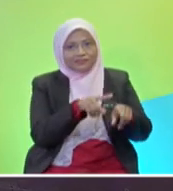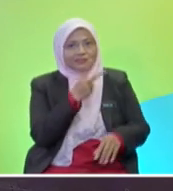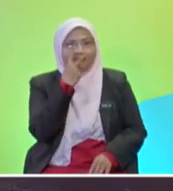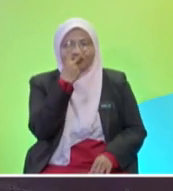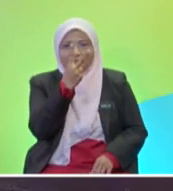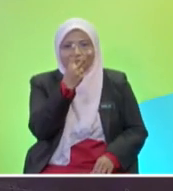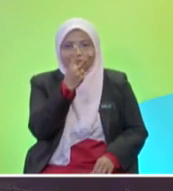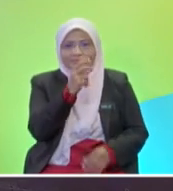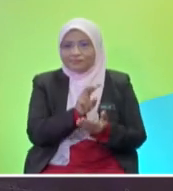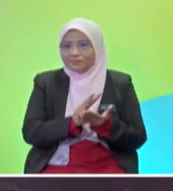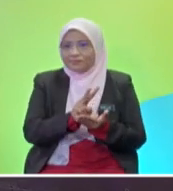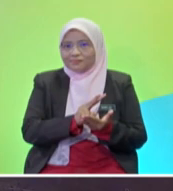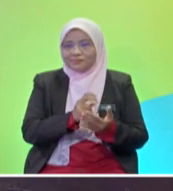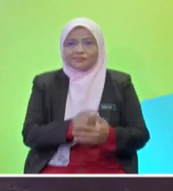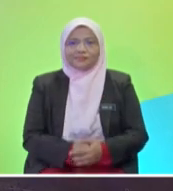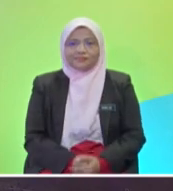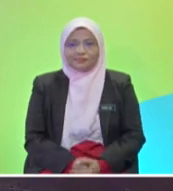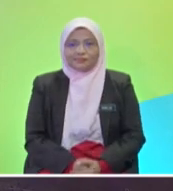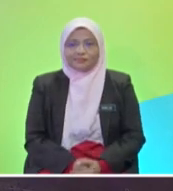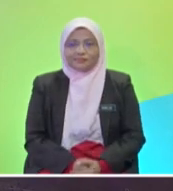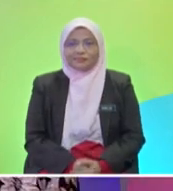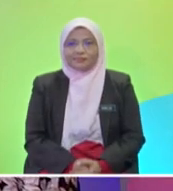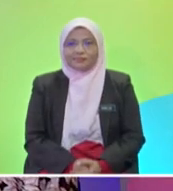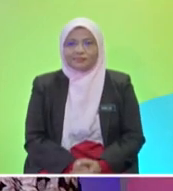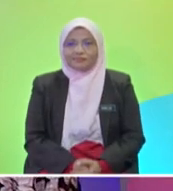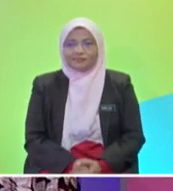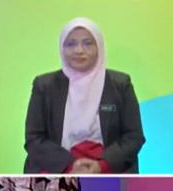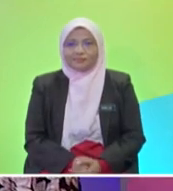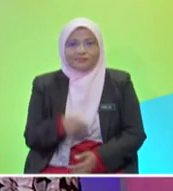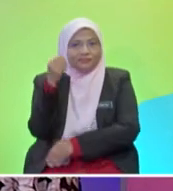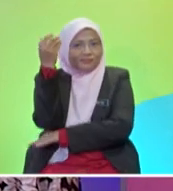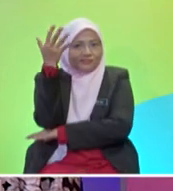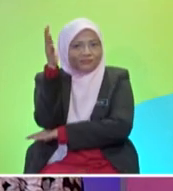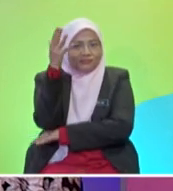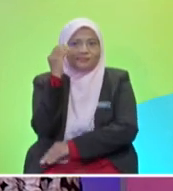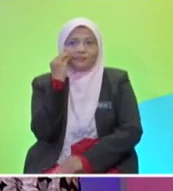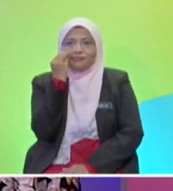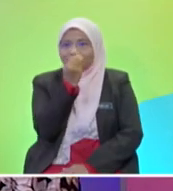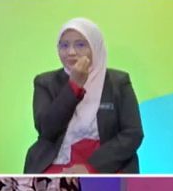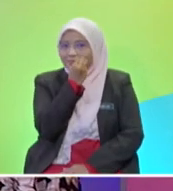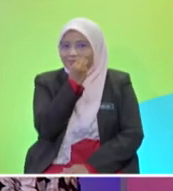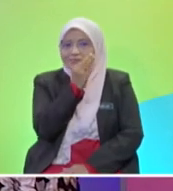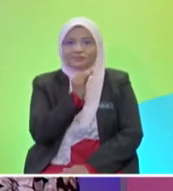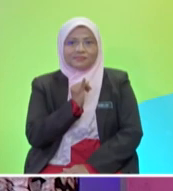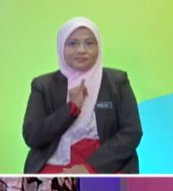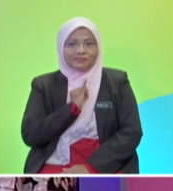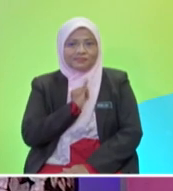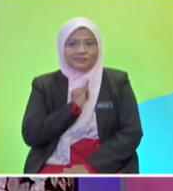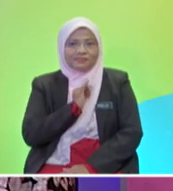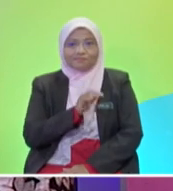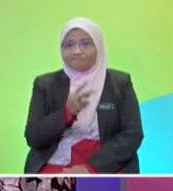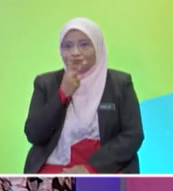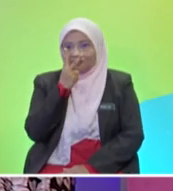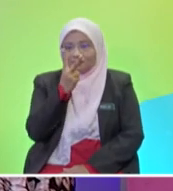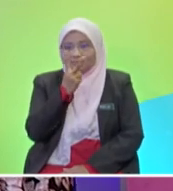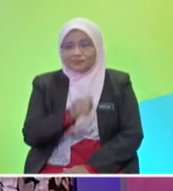Baiklah. Ini tajuk kita kan Mira, pokok bunga saya. Okey, kita seterusnya kita lihat. Cuba Mira